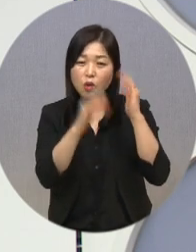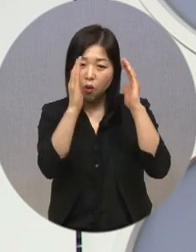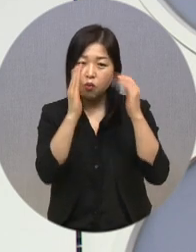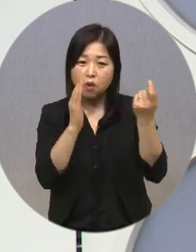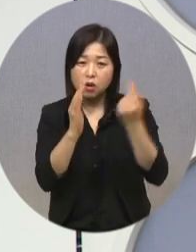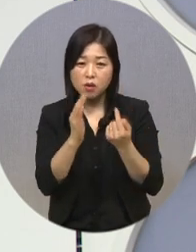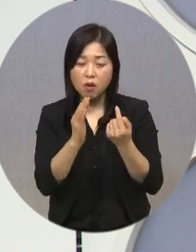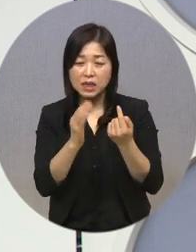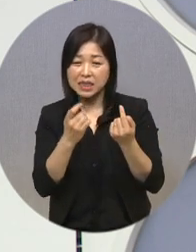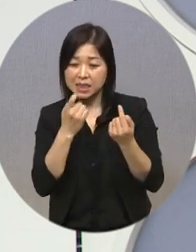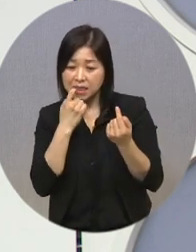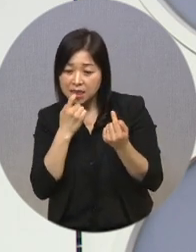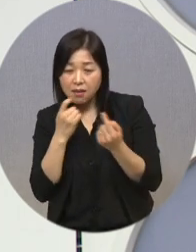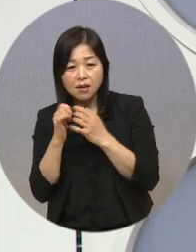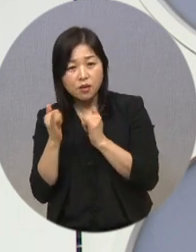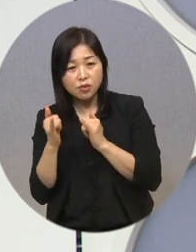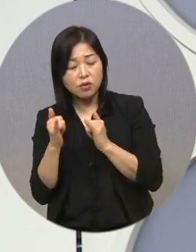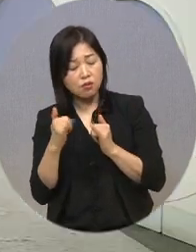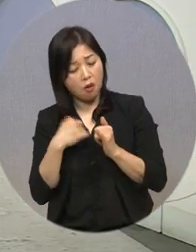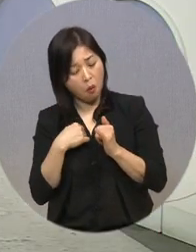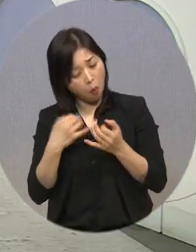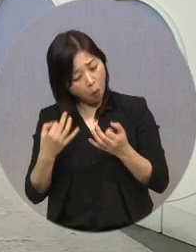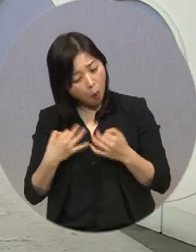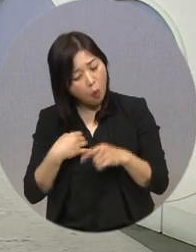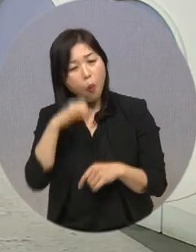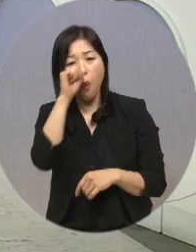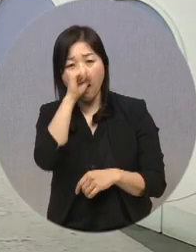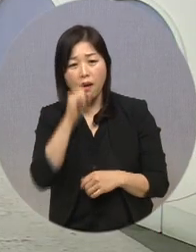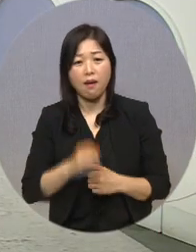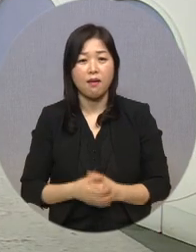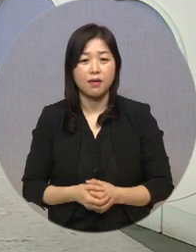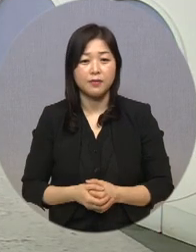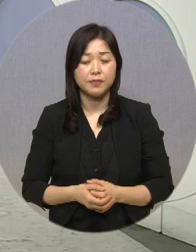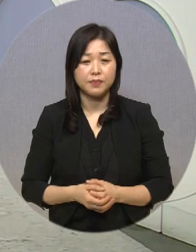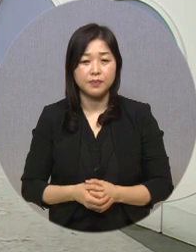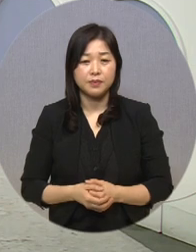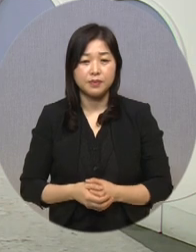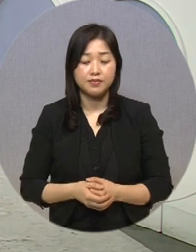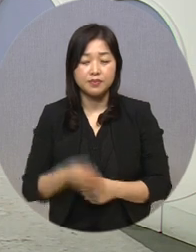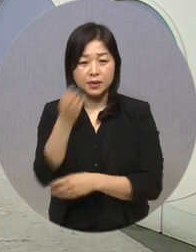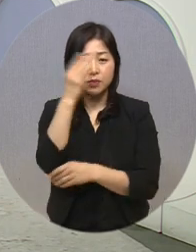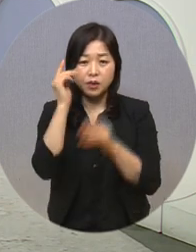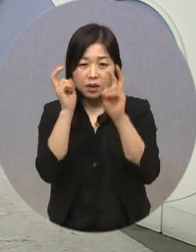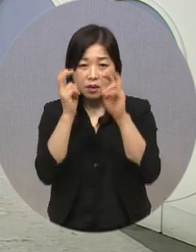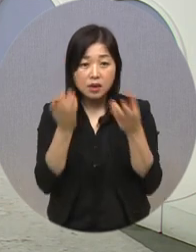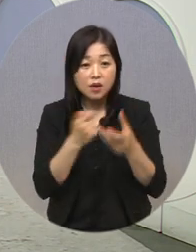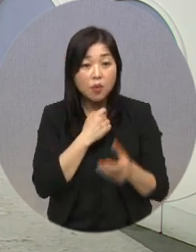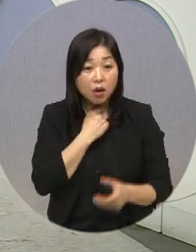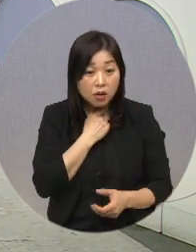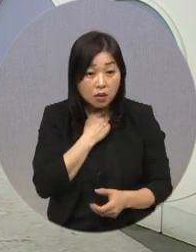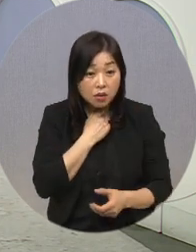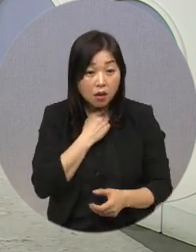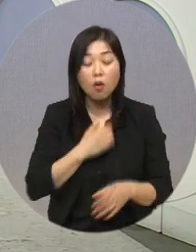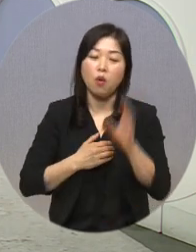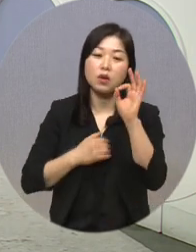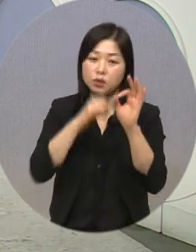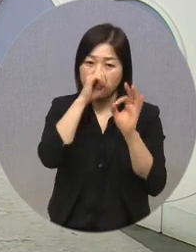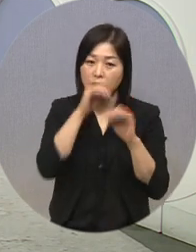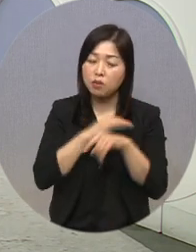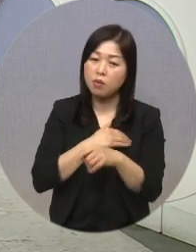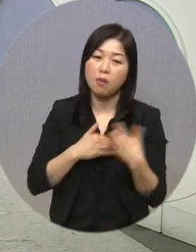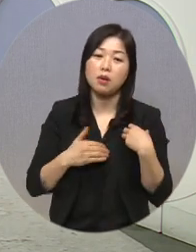백인들이 날 좋아하더라고 이상하게 그래서 내가 신문사에서 일해갔냐 봅시다 뭐 하는